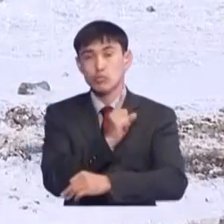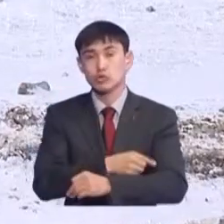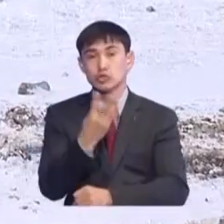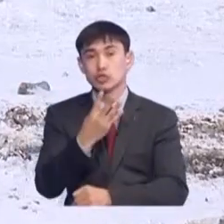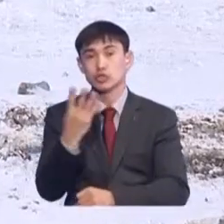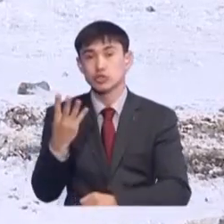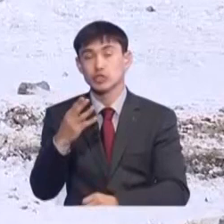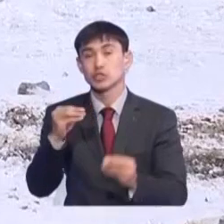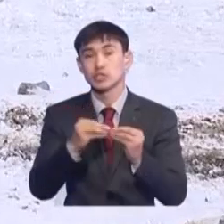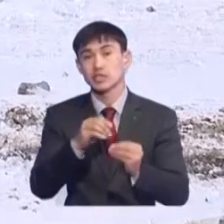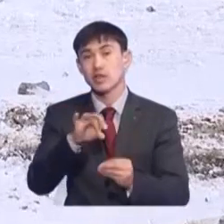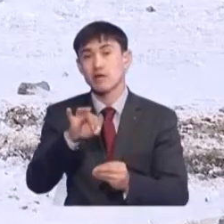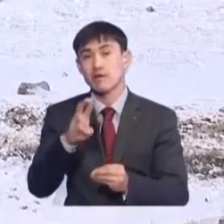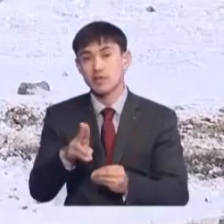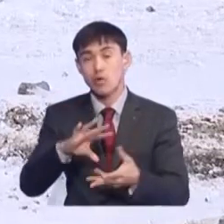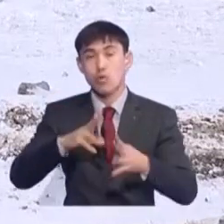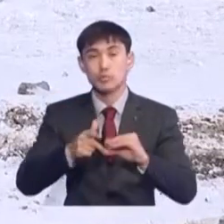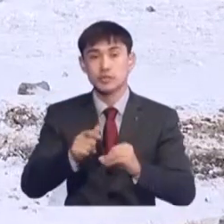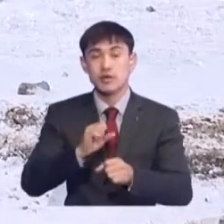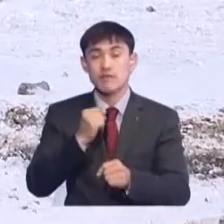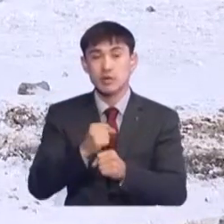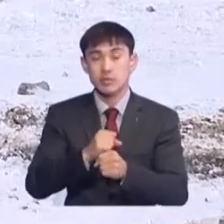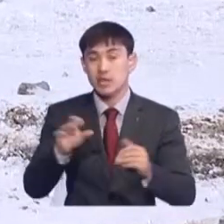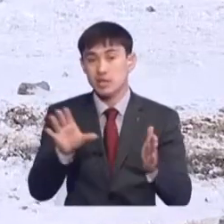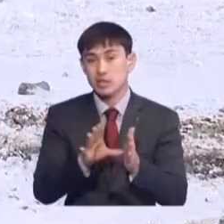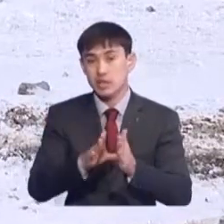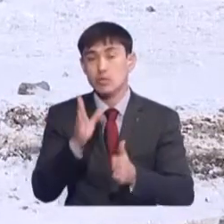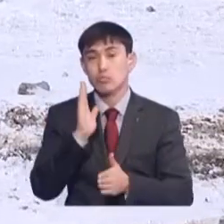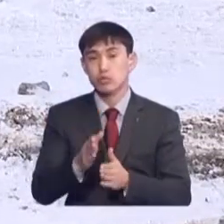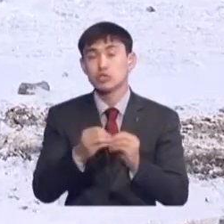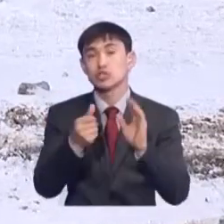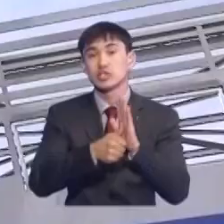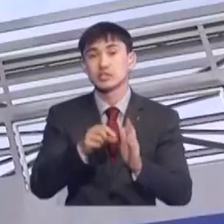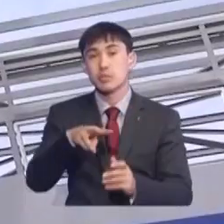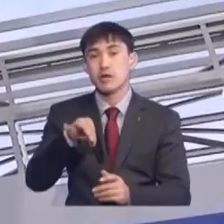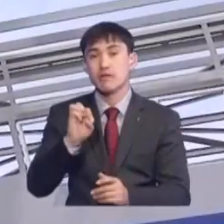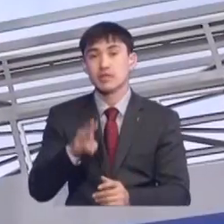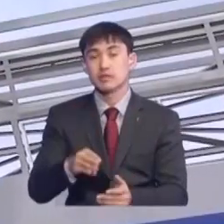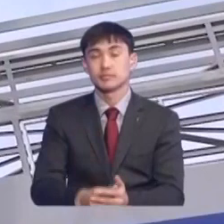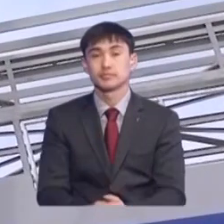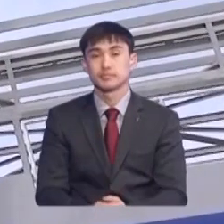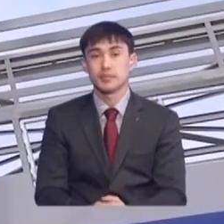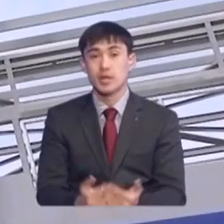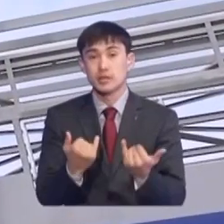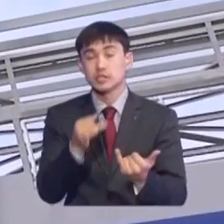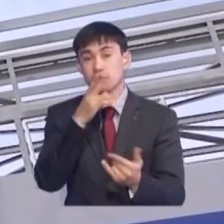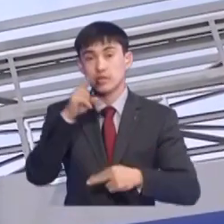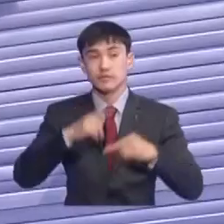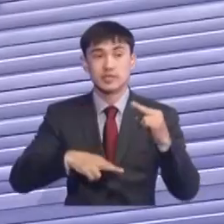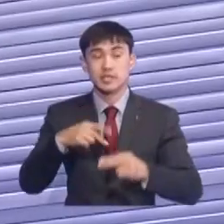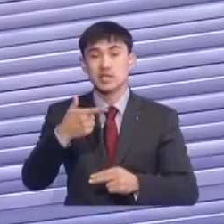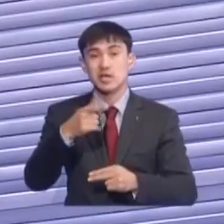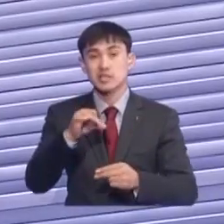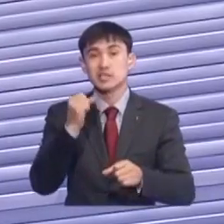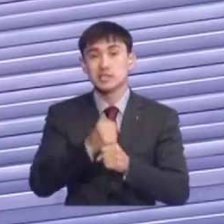4,4 мвт то общий объём вырабатываемой электроэнергии составит 16 мвт в настоящее время в строительстве гэз